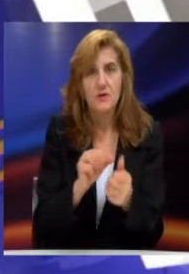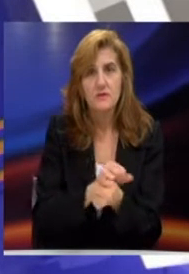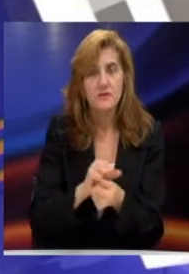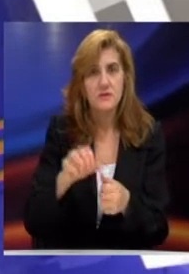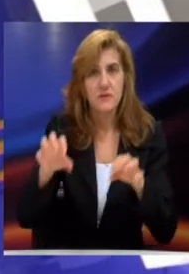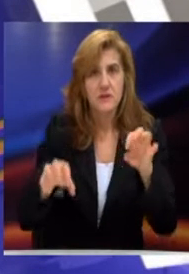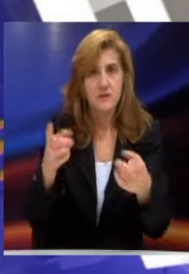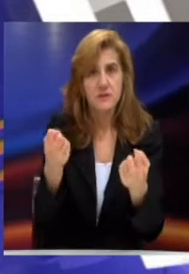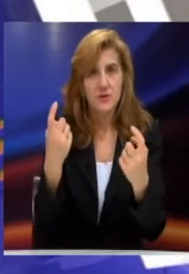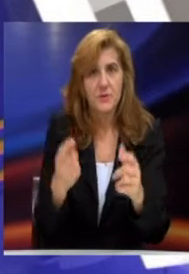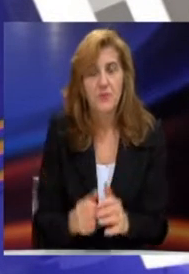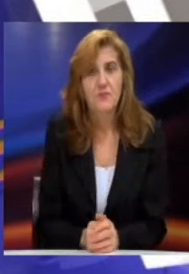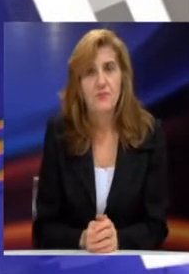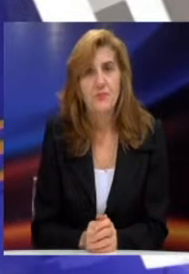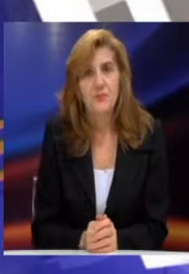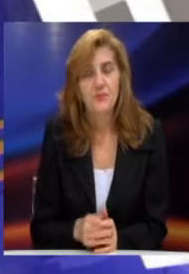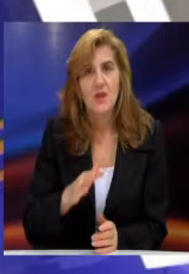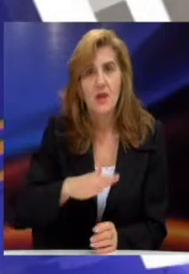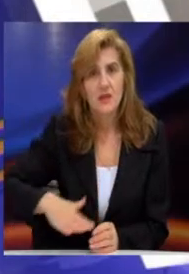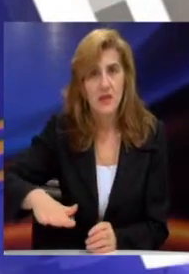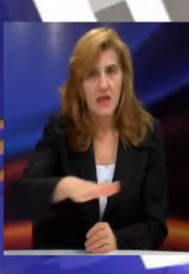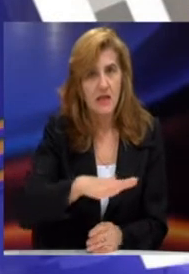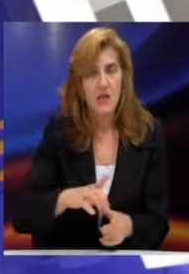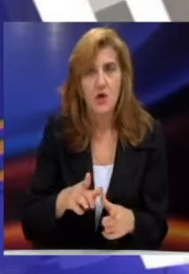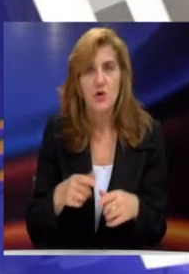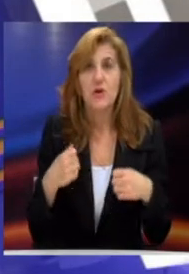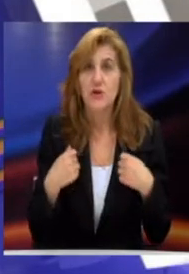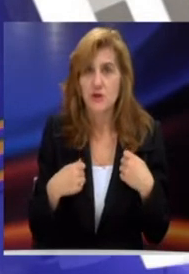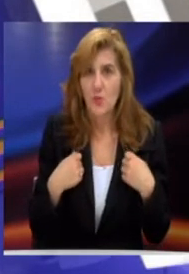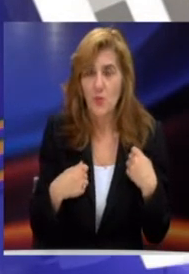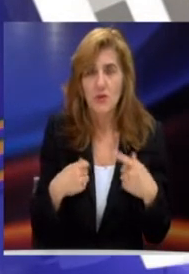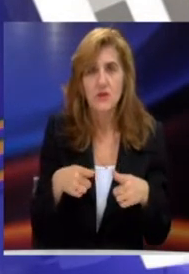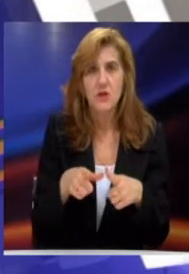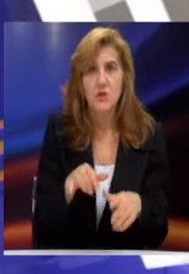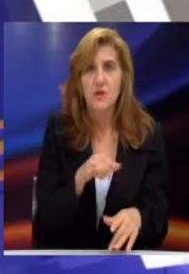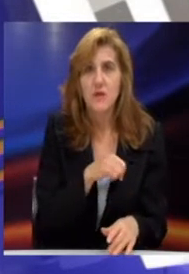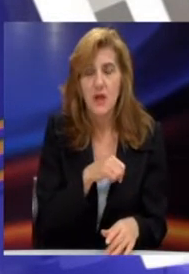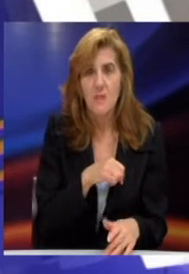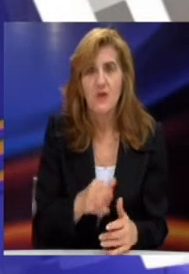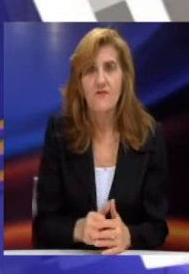iz svih župa. Recimo na teritoriji Subotice, to je ovdje zanimljivo,